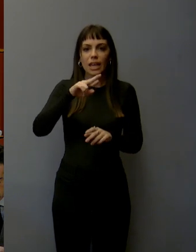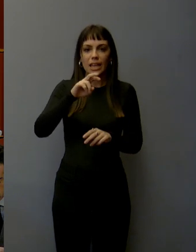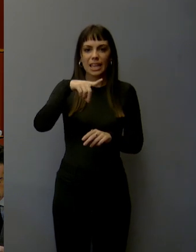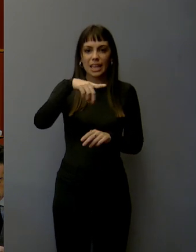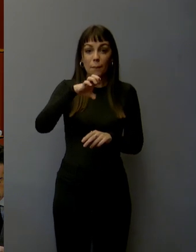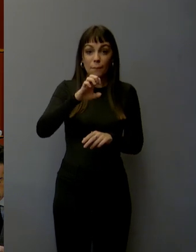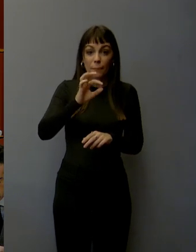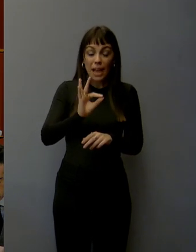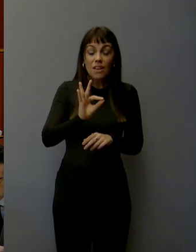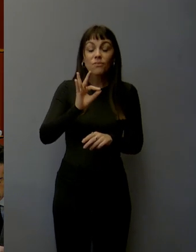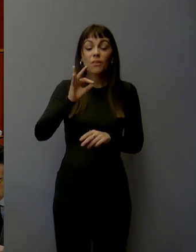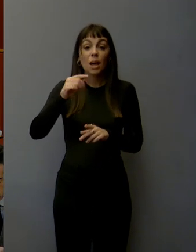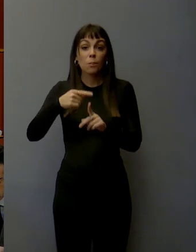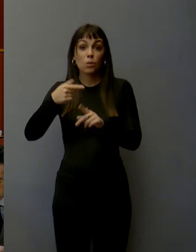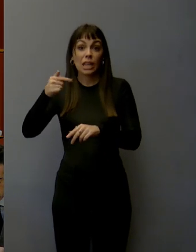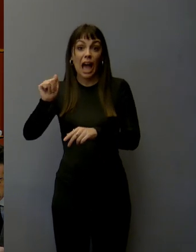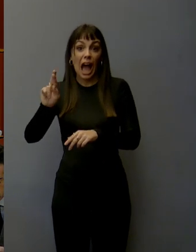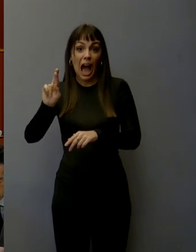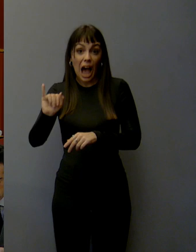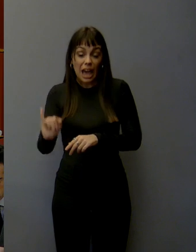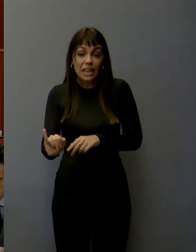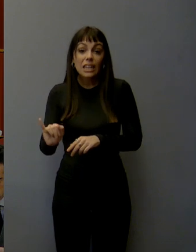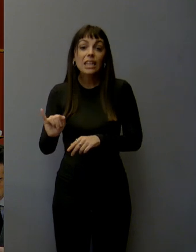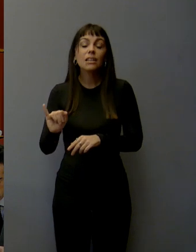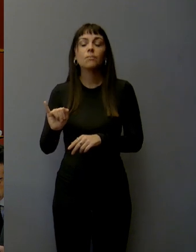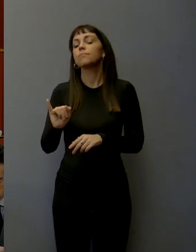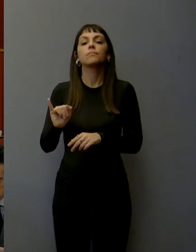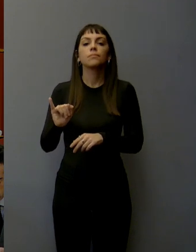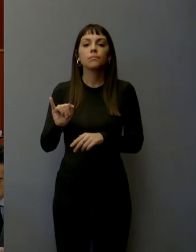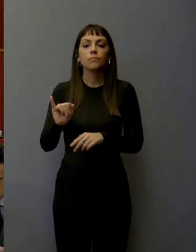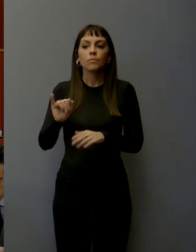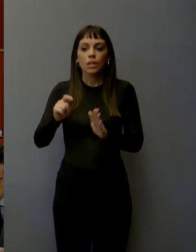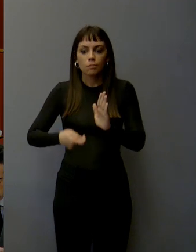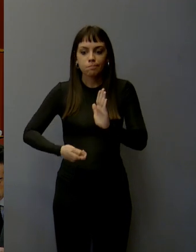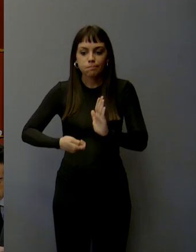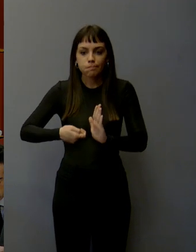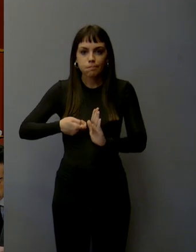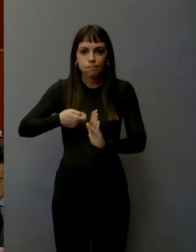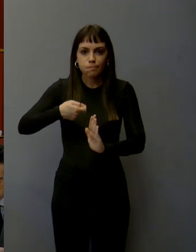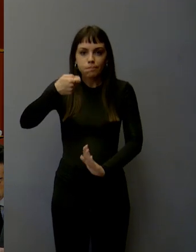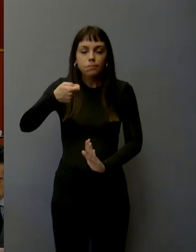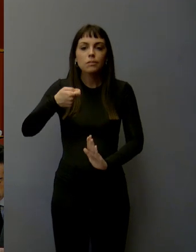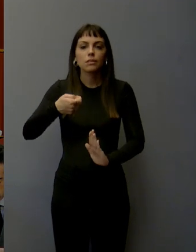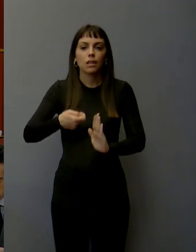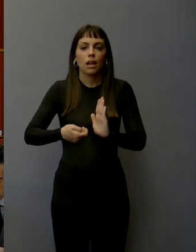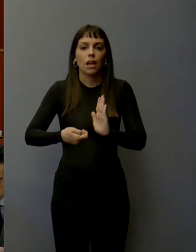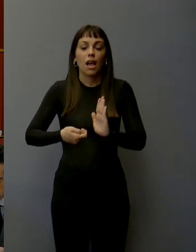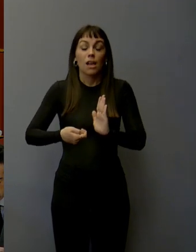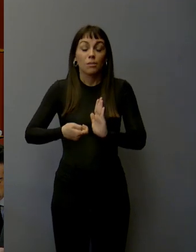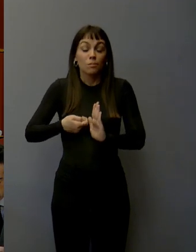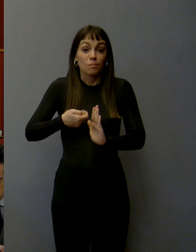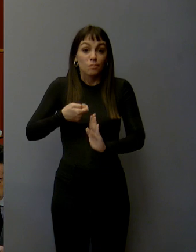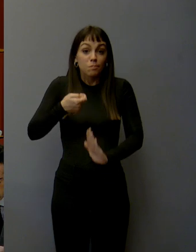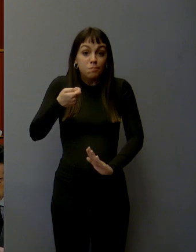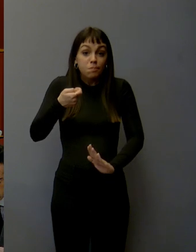contraddistinto questa amministrazione nei loro aumenti è un tema che riguarda anche la dimensione mi lasci dire